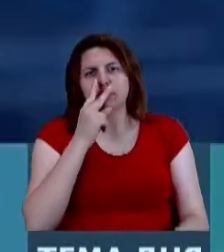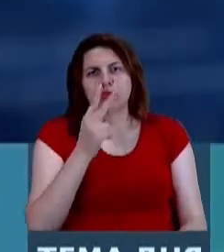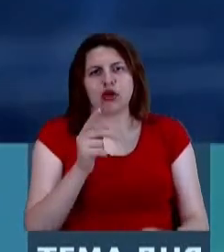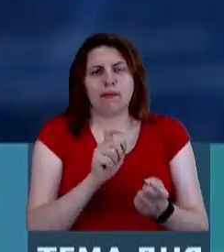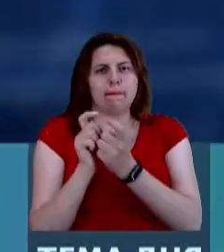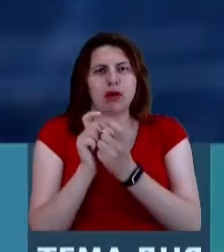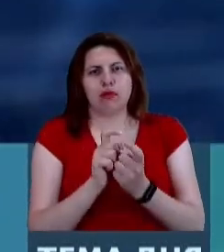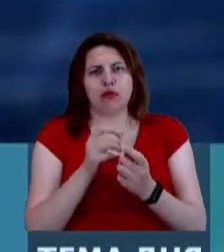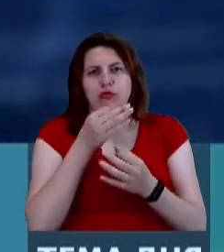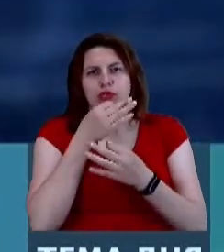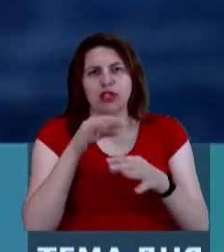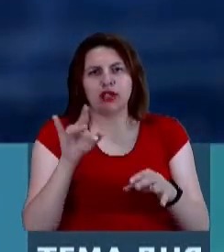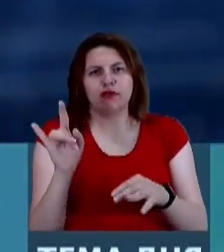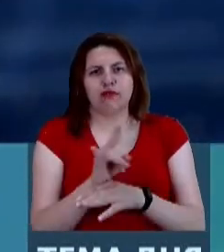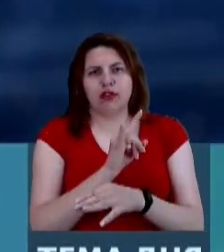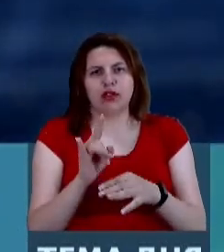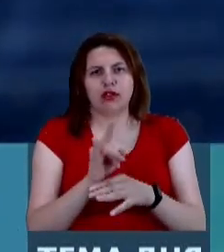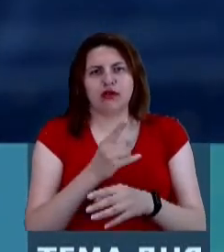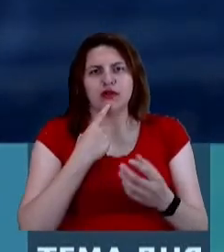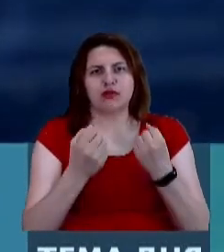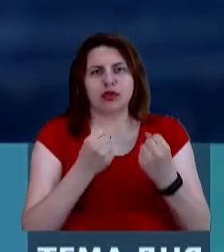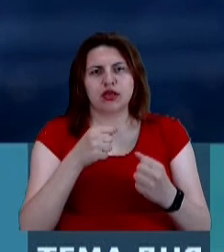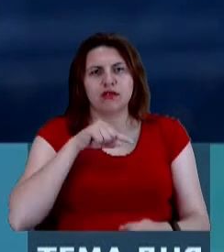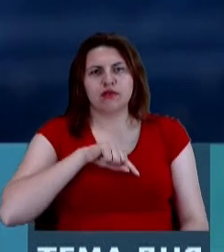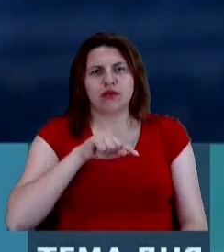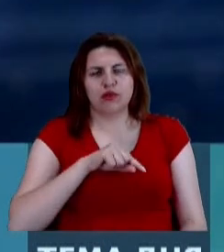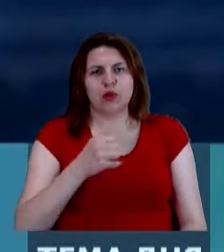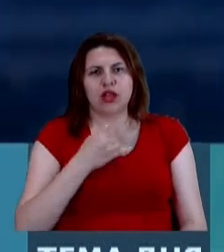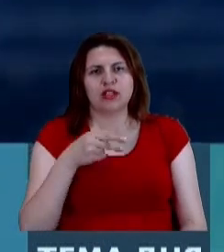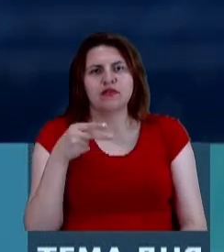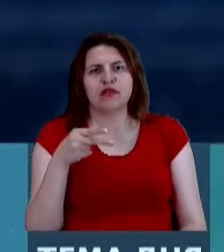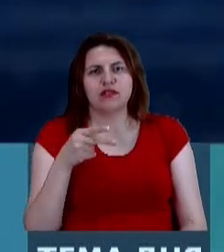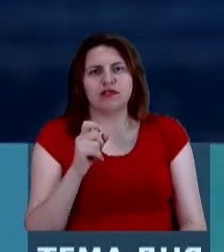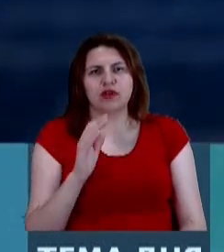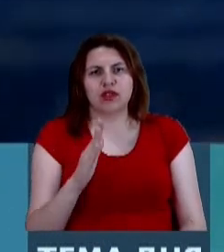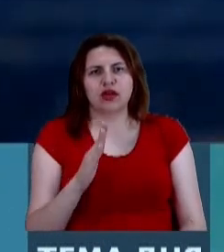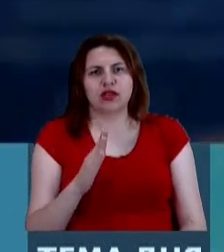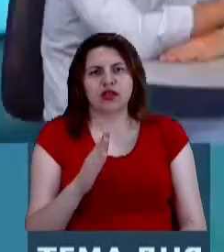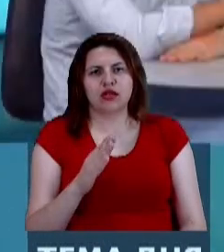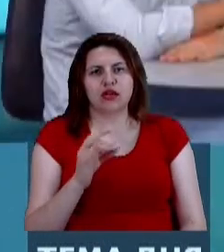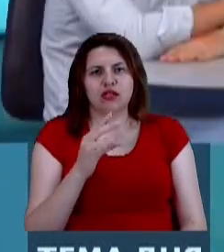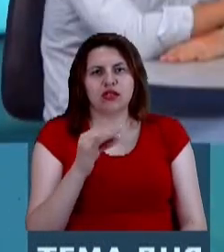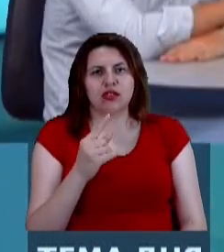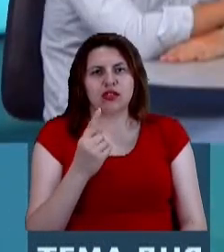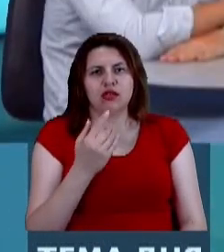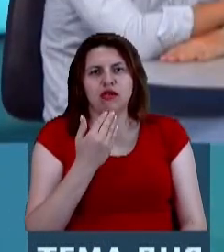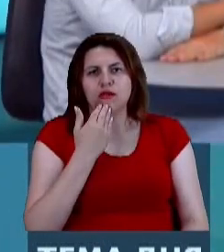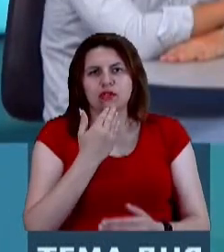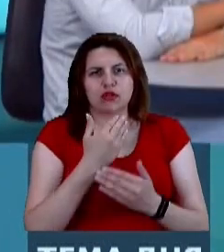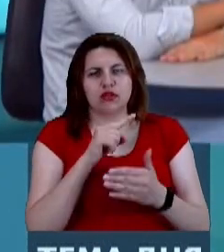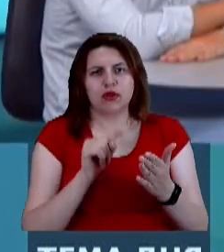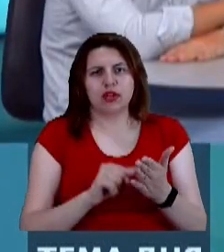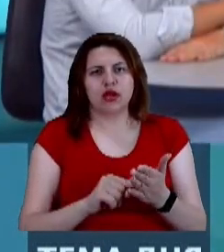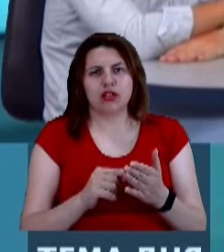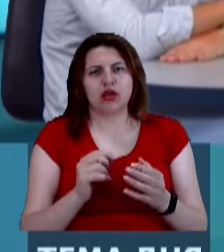фейки. Нам треба зміцнювати себе всередину. У нас залишилось буквально 2 хвилини ефірного часу. Пане Андрію, до вас наостанок запитання. А власне, як можливо